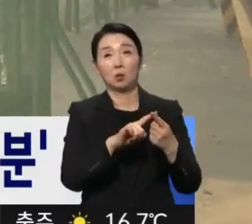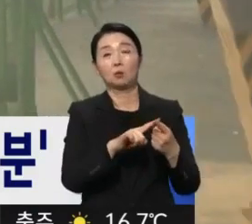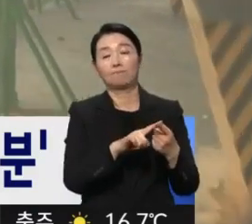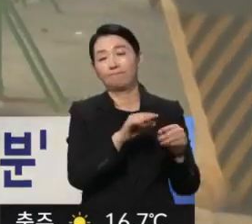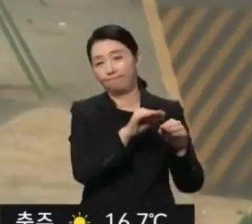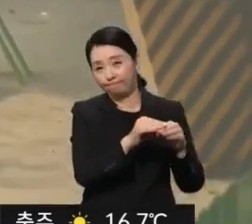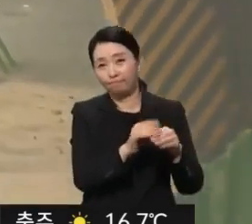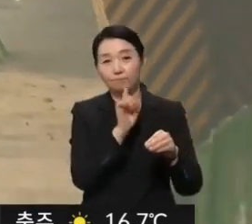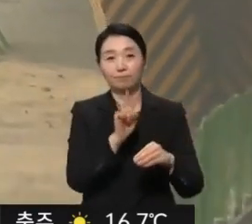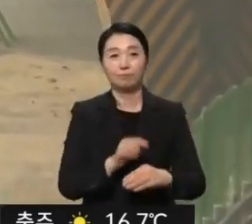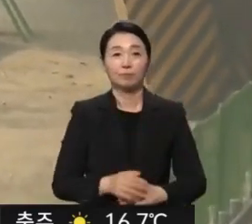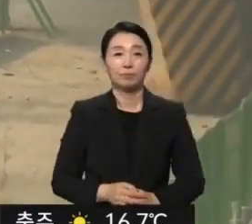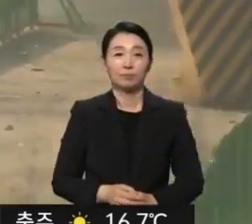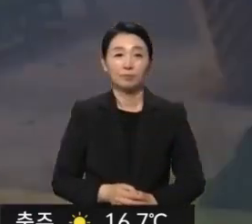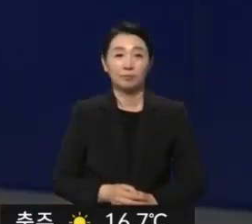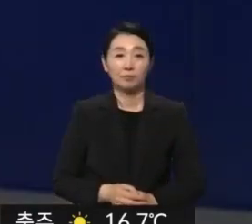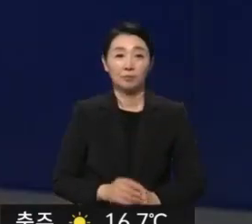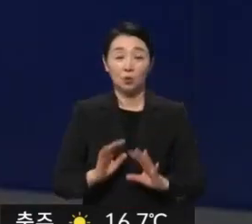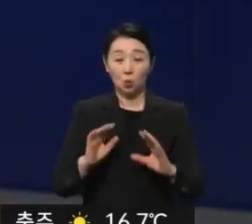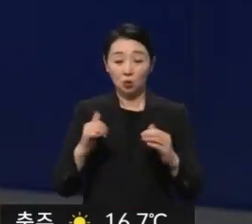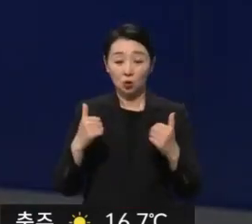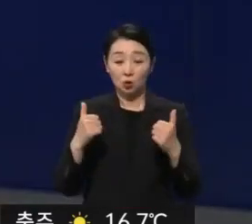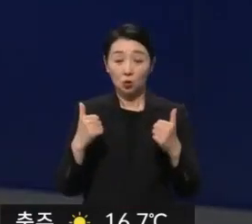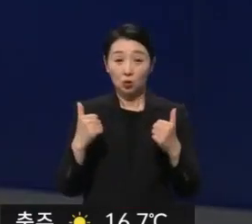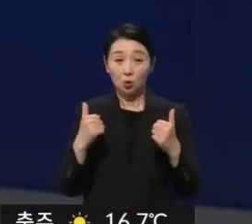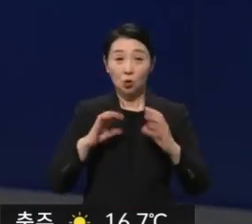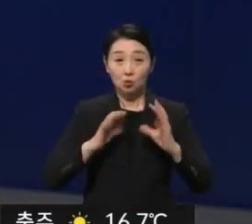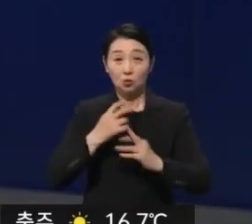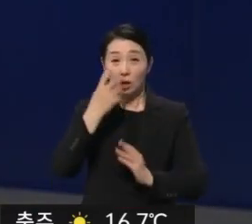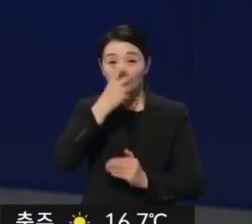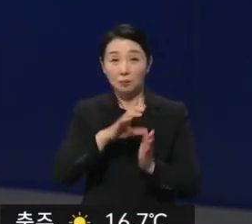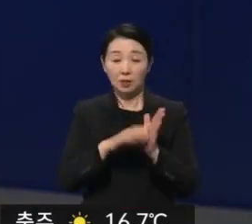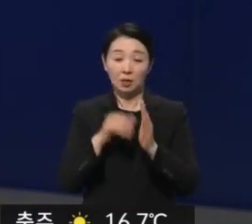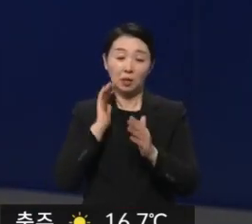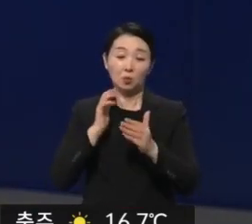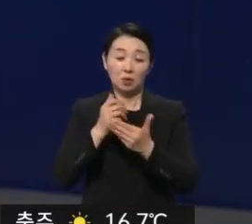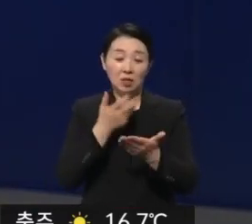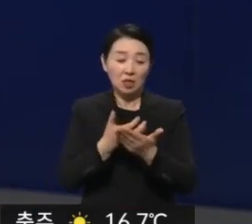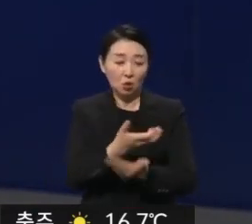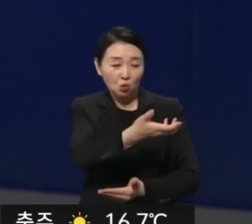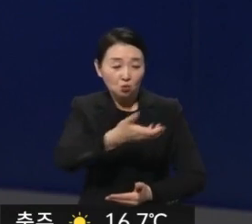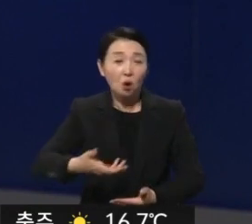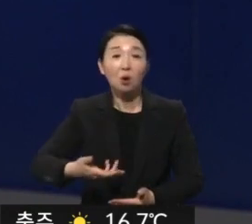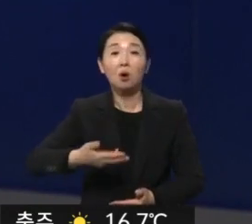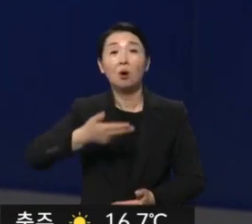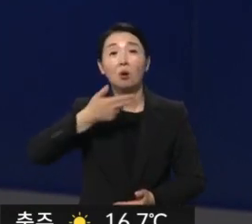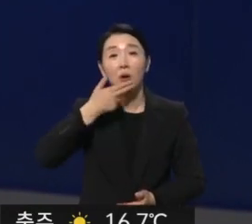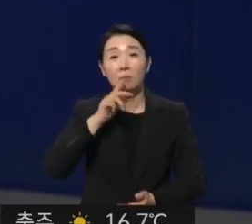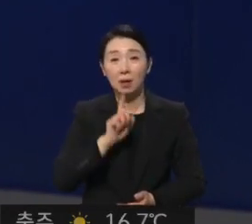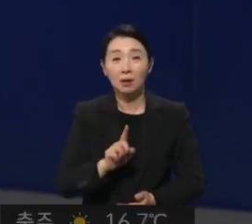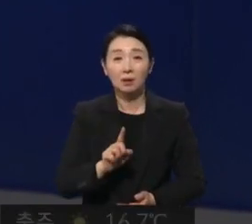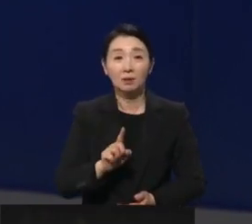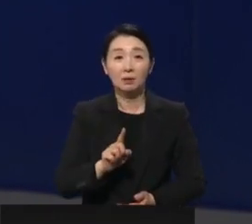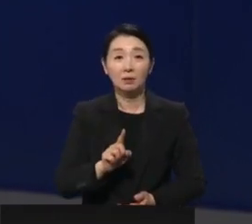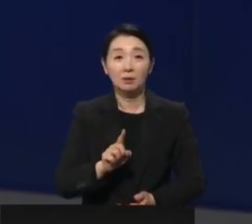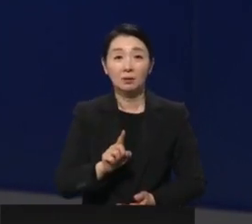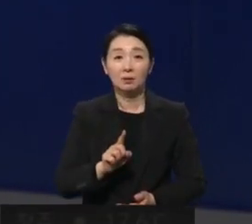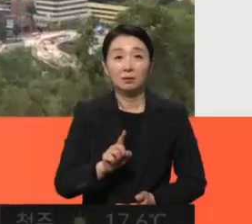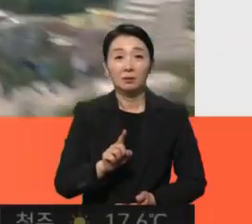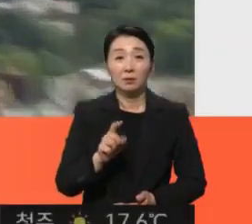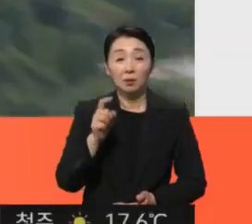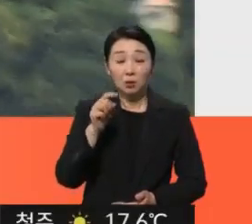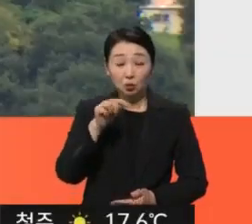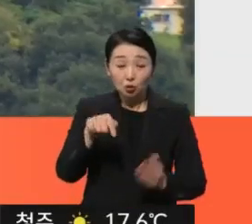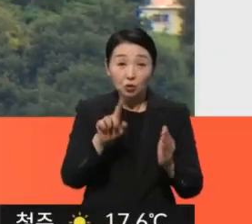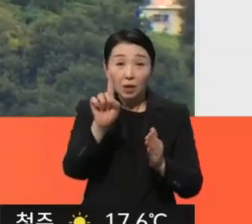둔다고 전해졌습니다네 오늘 국가 매수는 대통령실의 자료제출이 제대로 이루어지지 않았다 이런 지역도 있었는데요 그